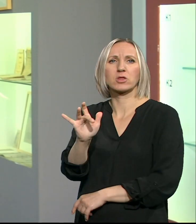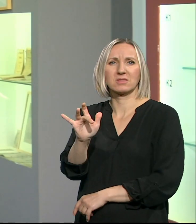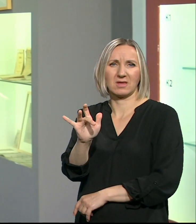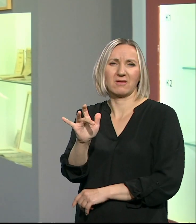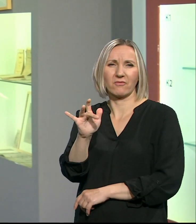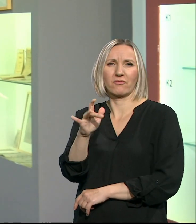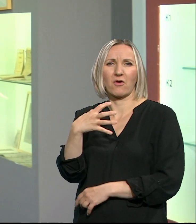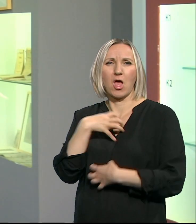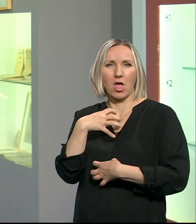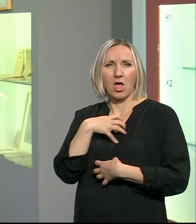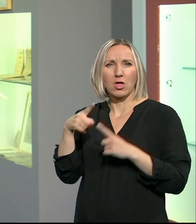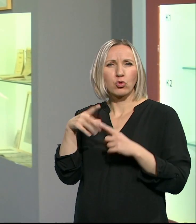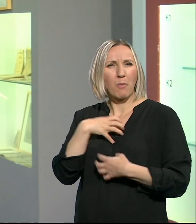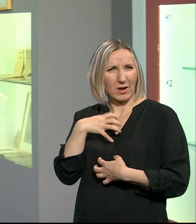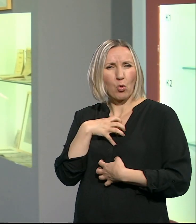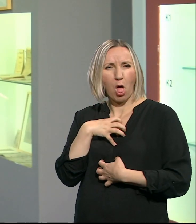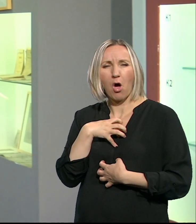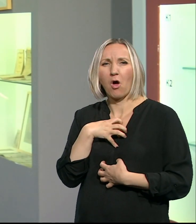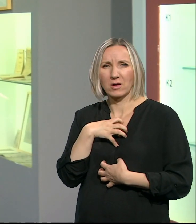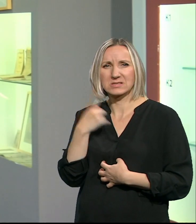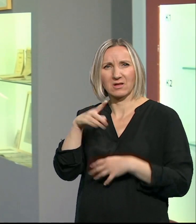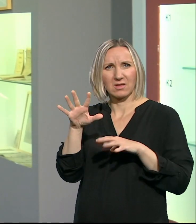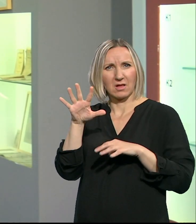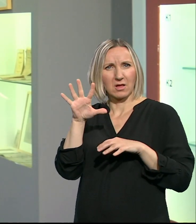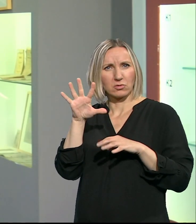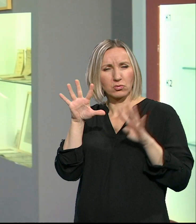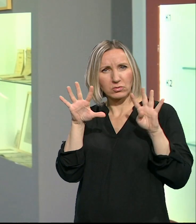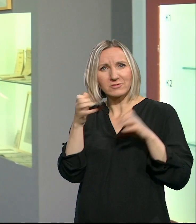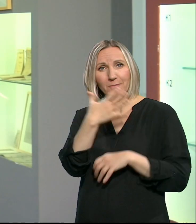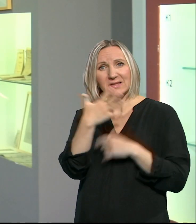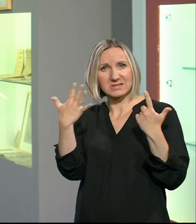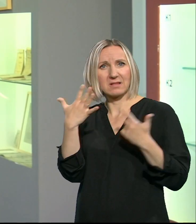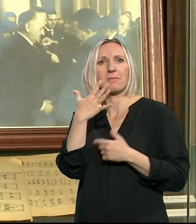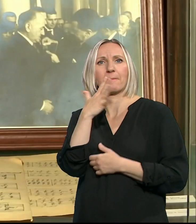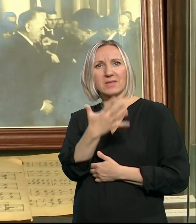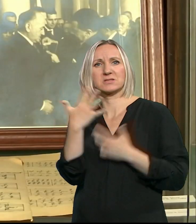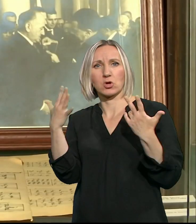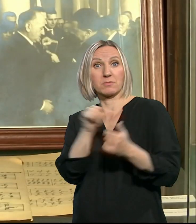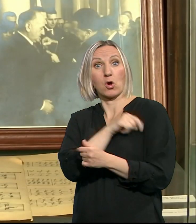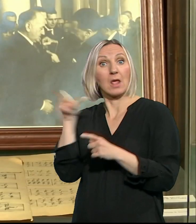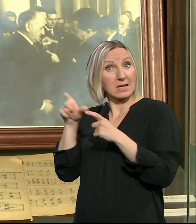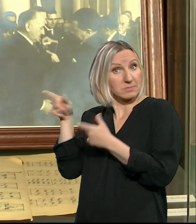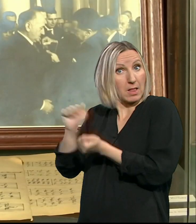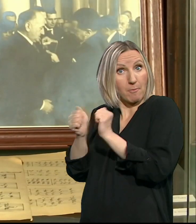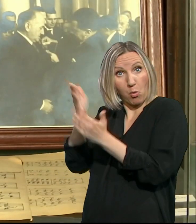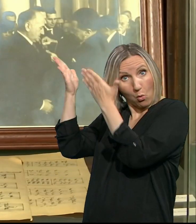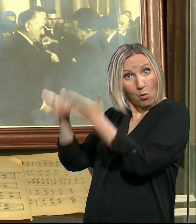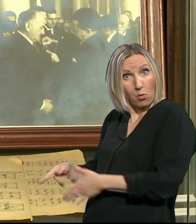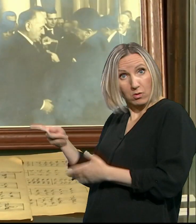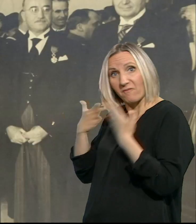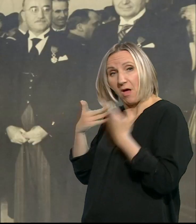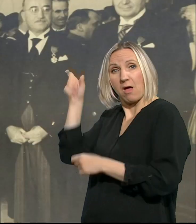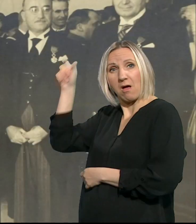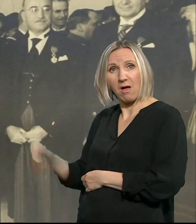BCG vakcinom. Mislim da je to bilo 47. ili 8. i Smilja Kostić se za to zalagala. Njihovo zalaganje i doprinos u oblasti